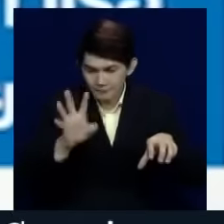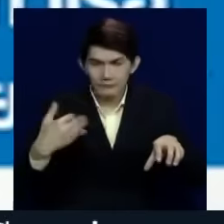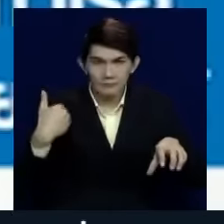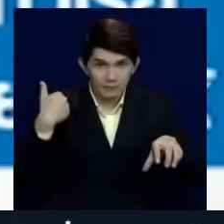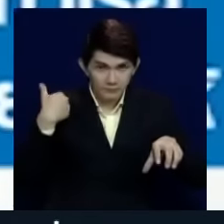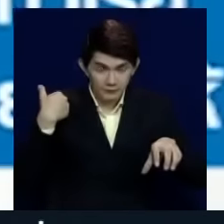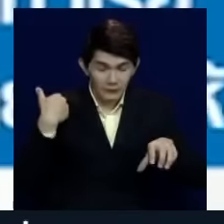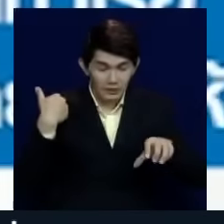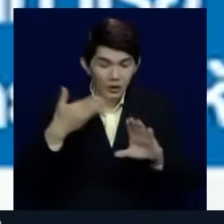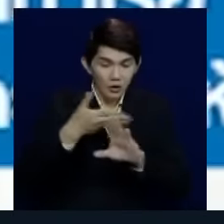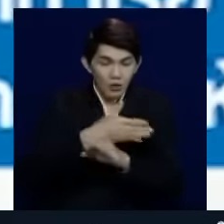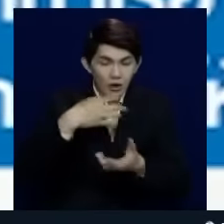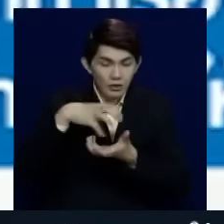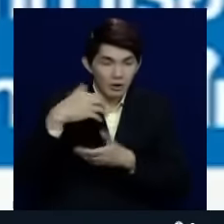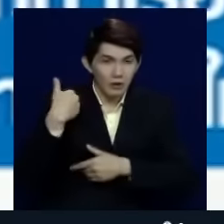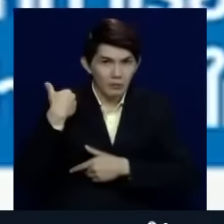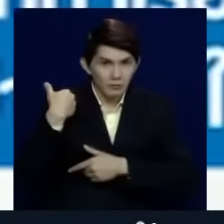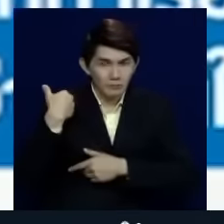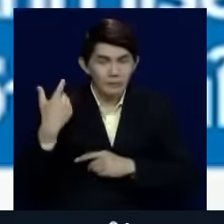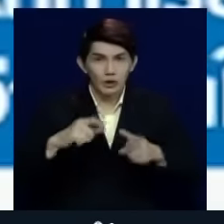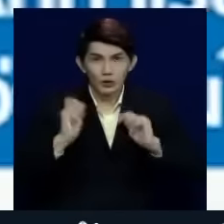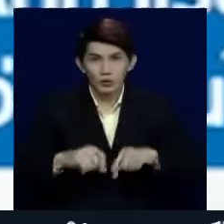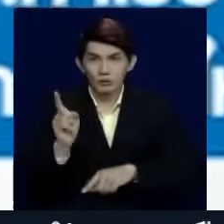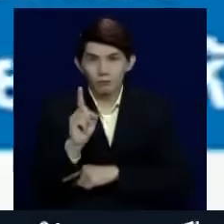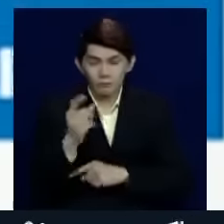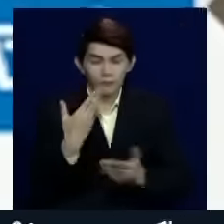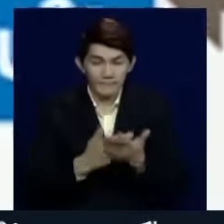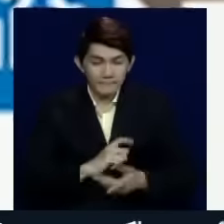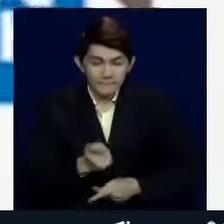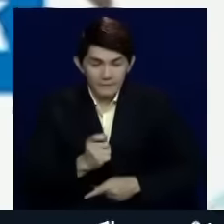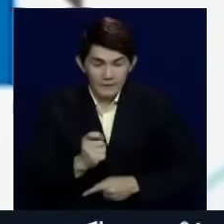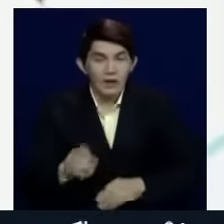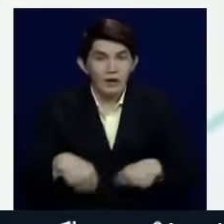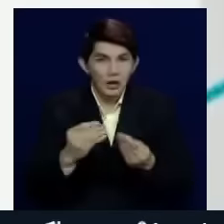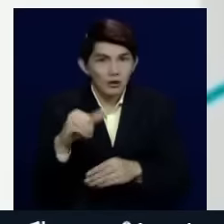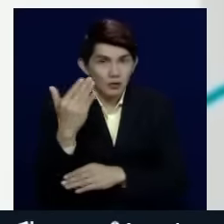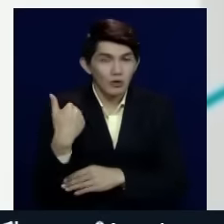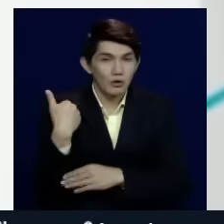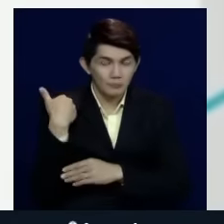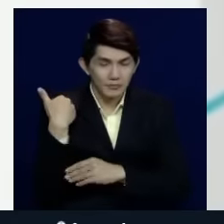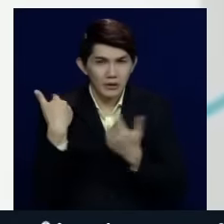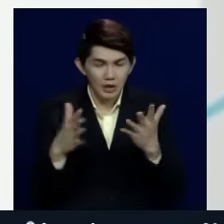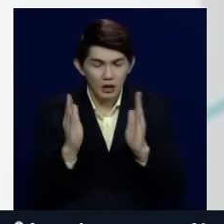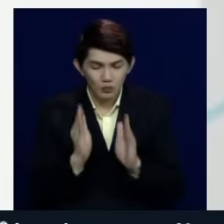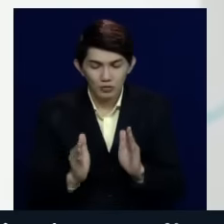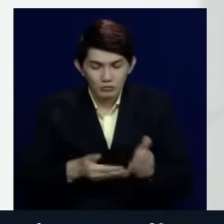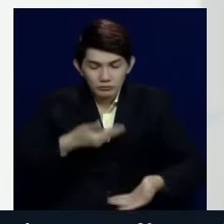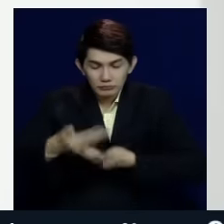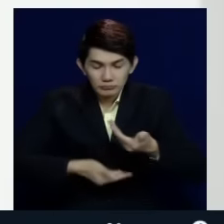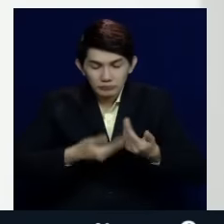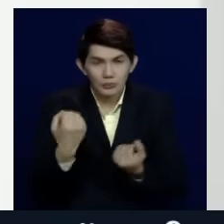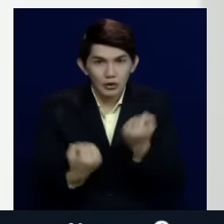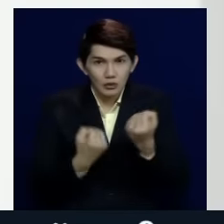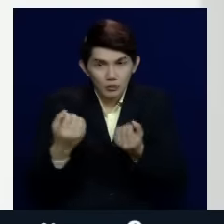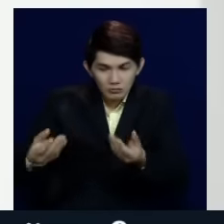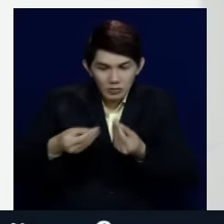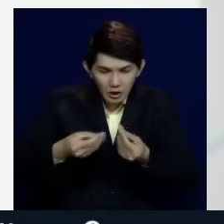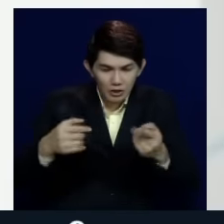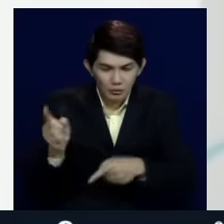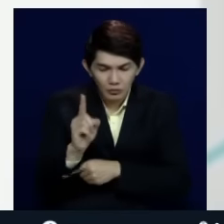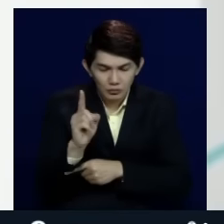เสนอไปก่อนหน้านี้โดยมีข้อตกลงว่าจะจ่ายค่ามัดจำให้บางส่วนแล้วให้ผู้ขายส่งรถมาให้ที่ท่าเรือ